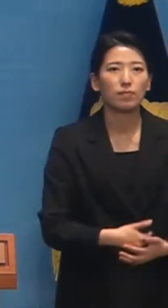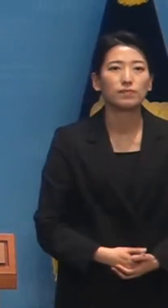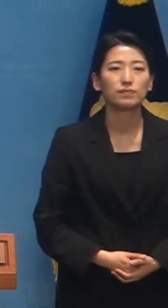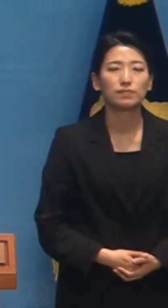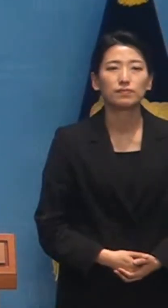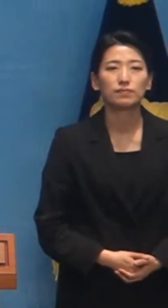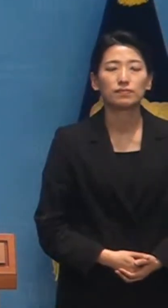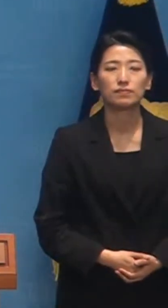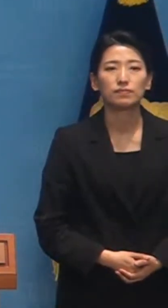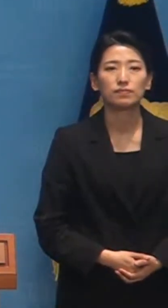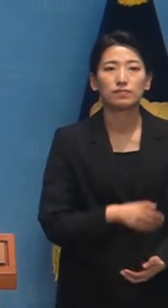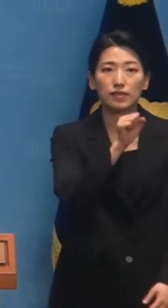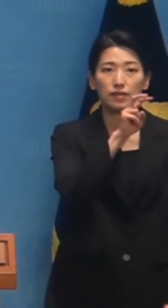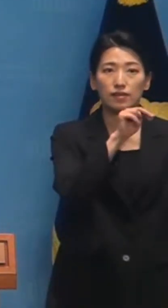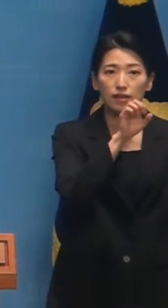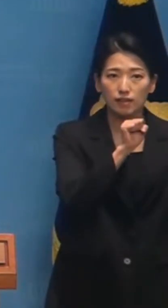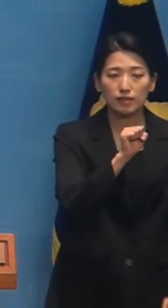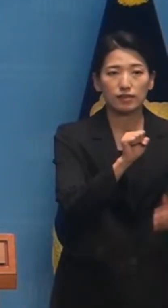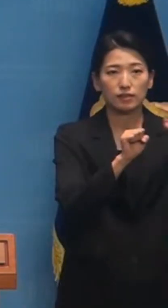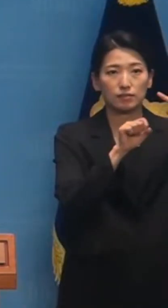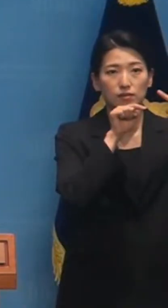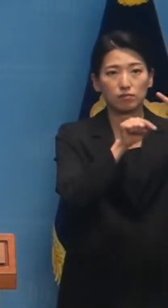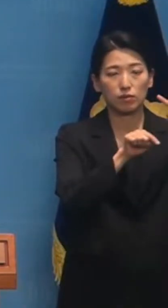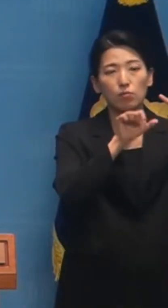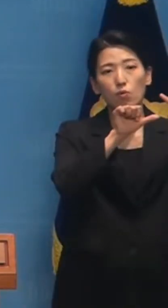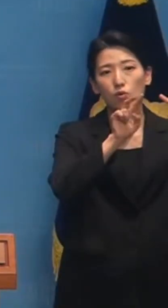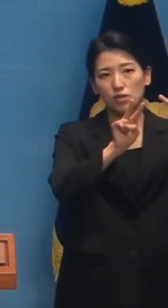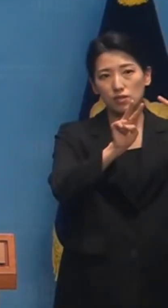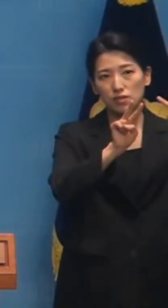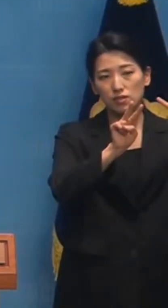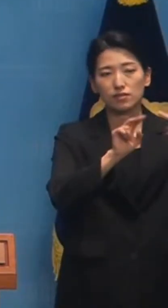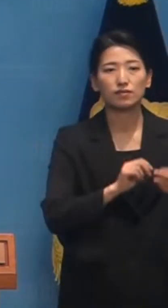기록했고 그 뒤로는 SNS 17.51%,